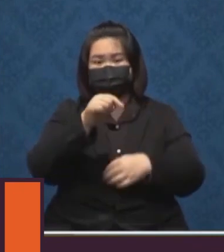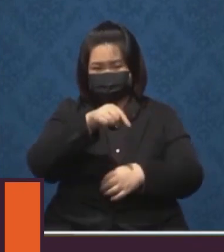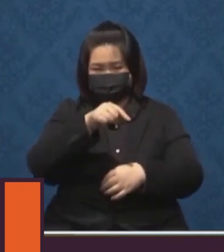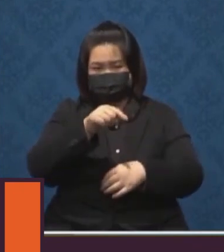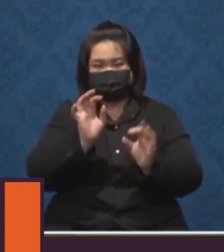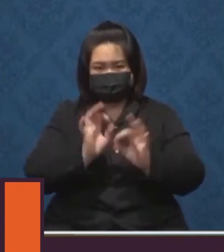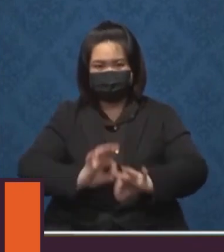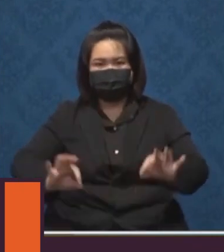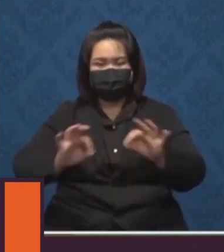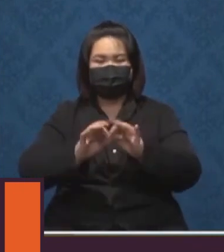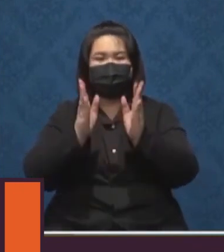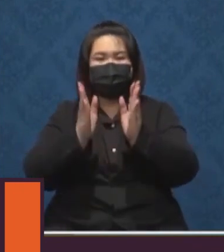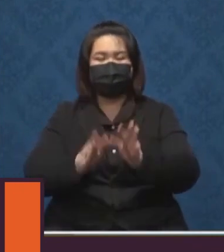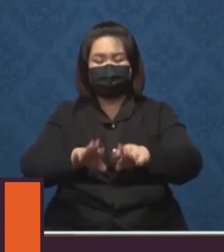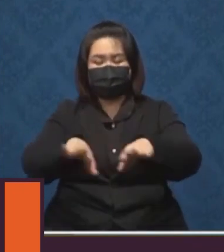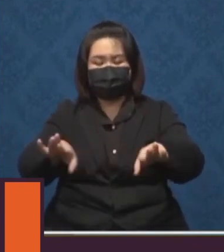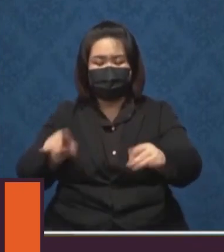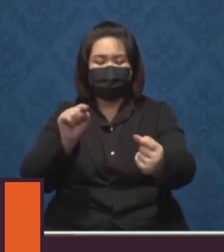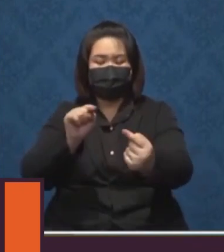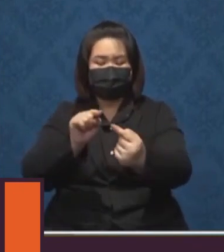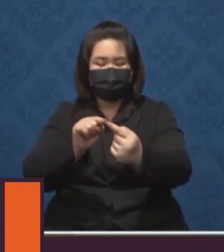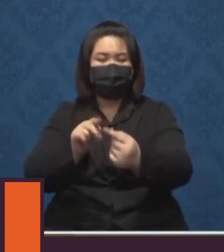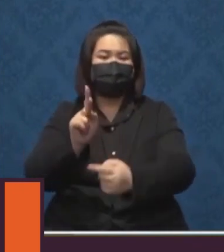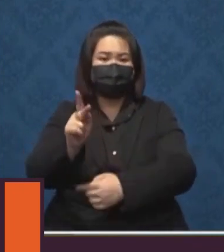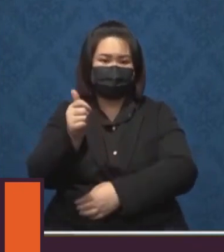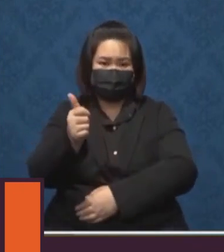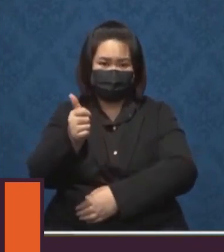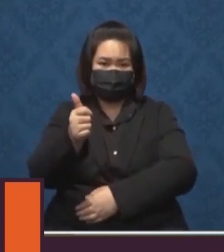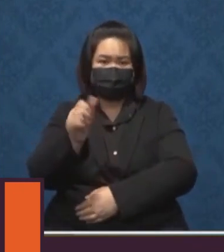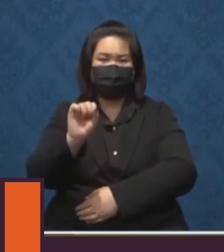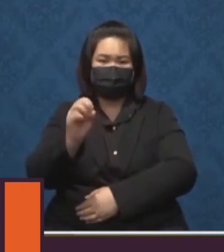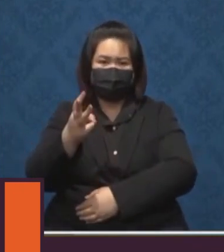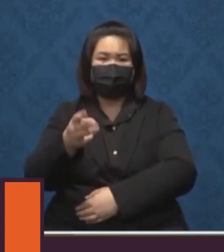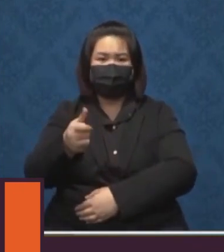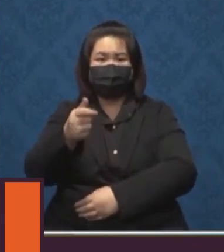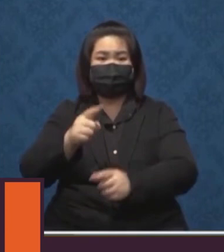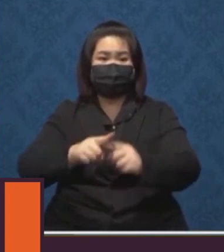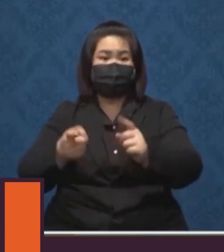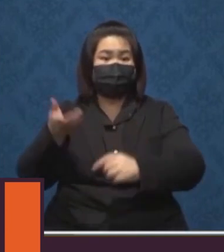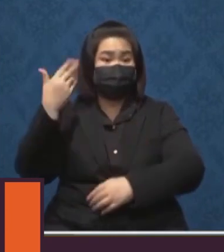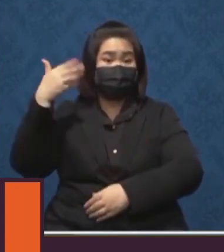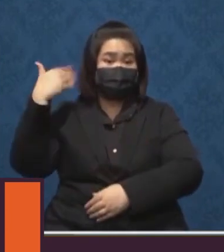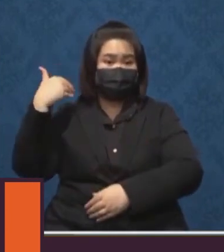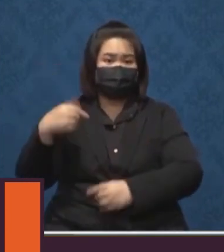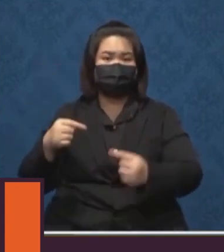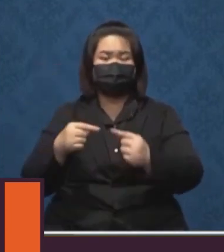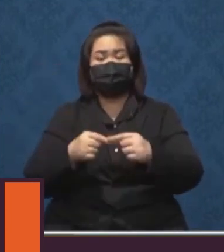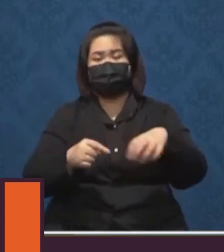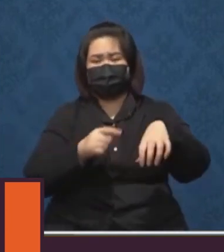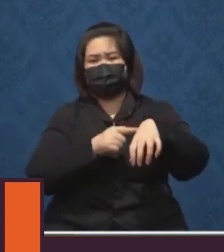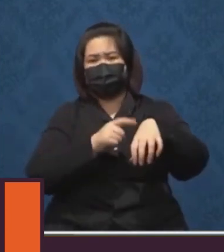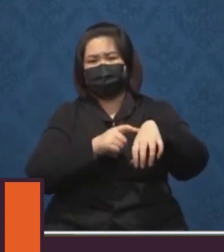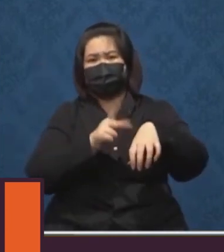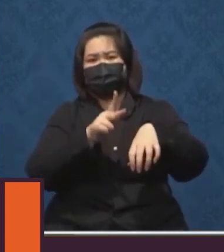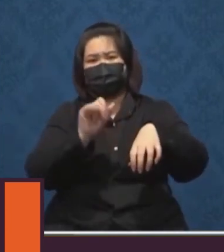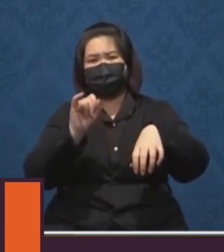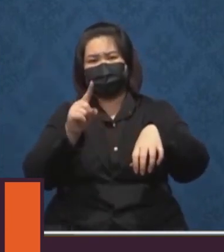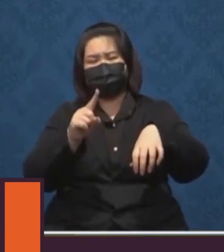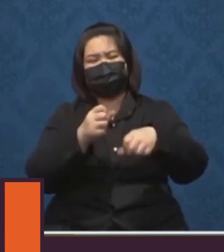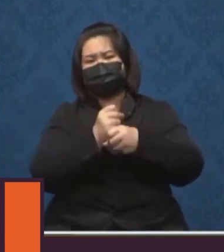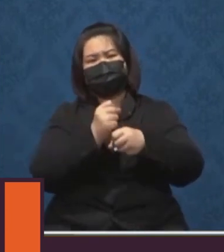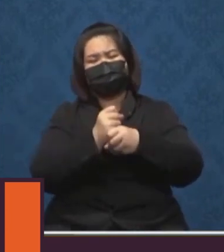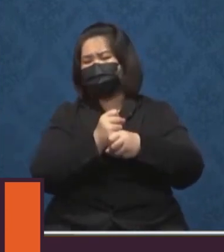ทำให้คนรุ่นหลังยังได้รับสวัสดิการนี้อยู่แต่ที่ผ่านมาครับกองทุนบริหารงานอย่างผิดพลาด